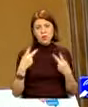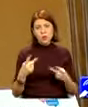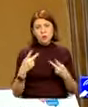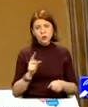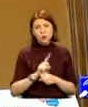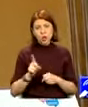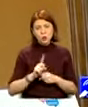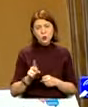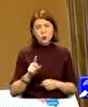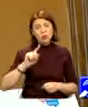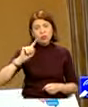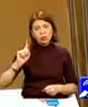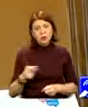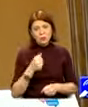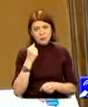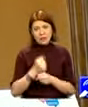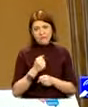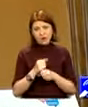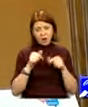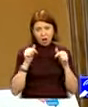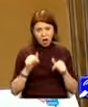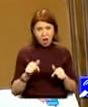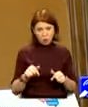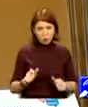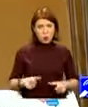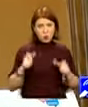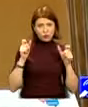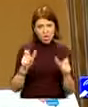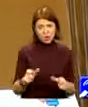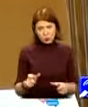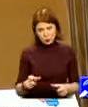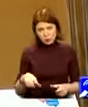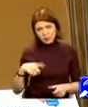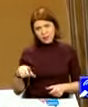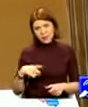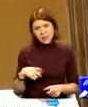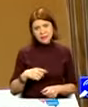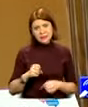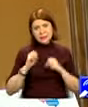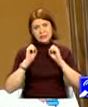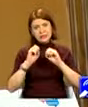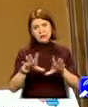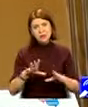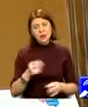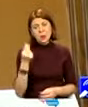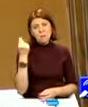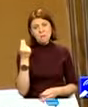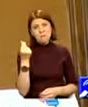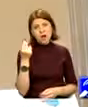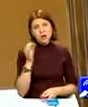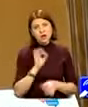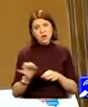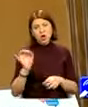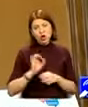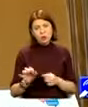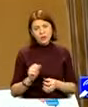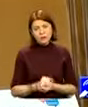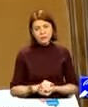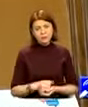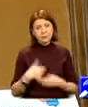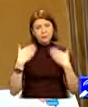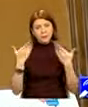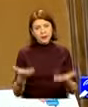A luat valul verde este semn de bani în economie a lumii